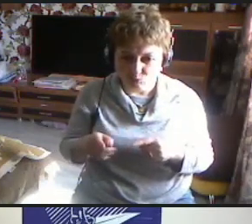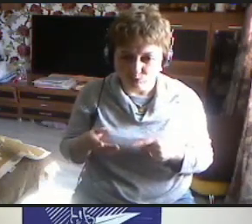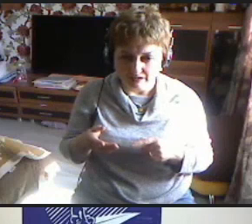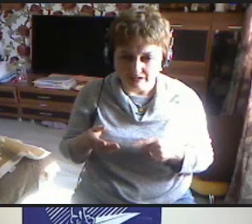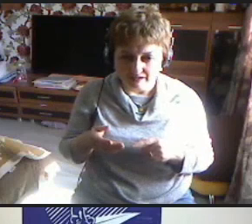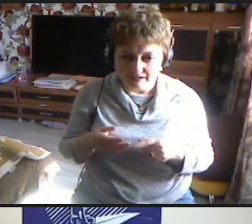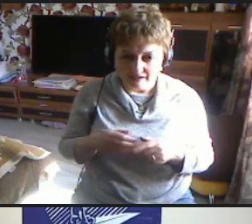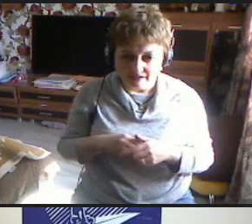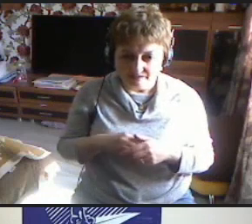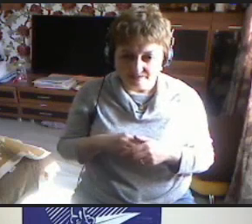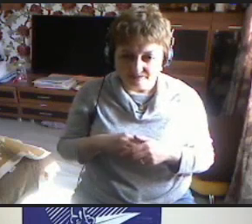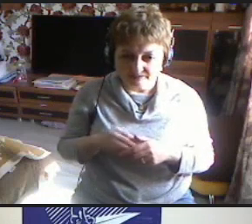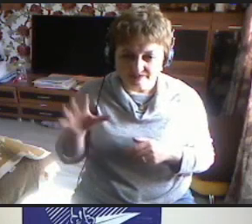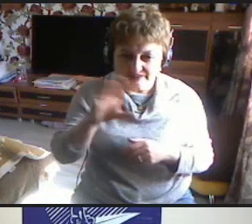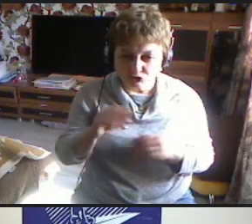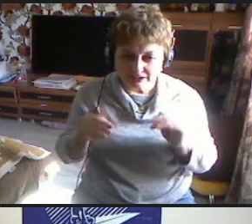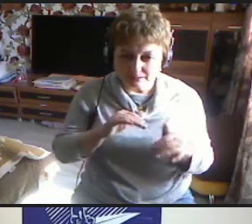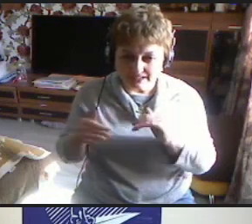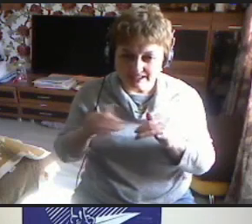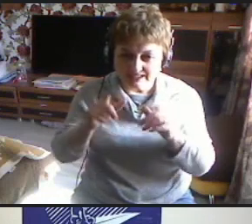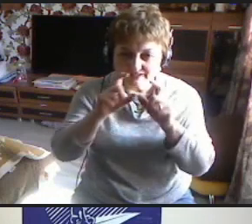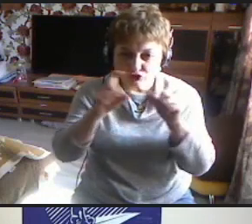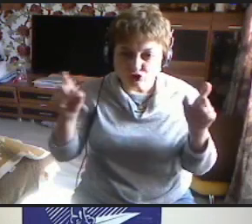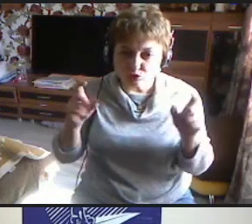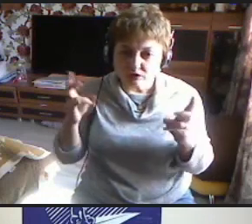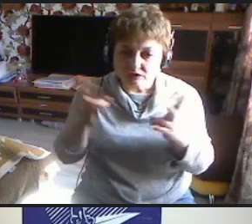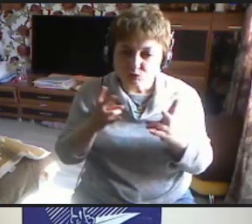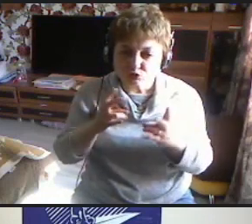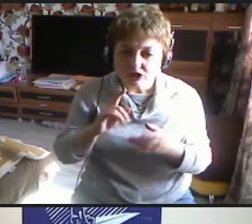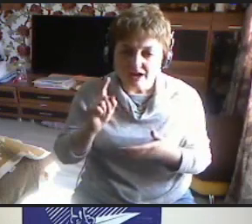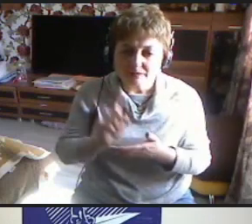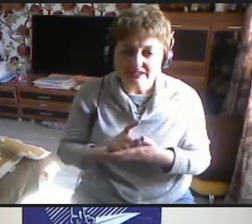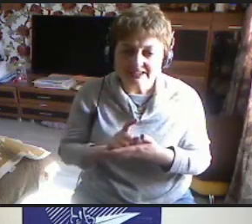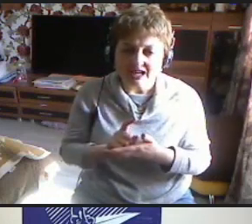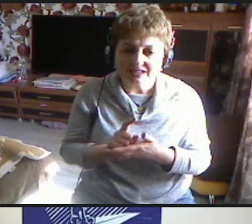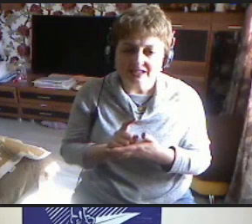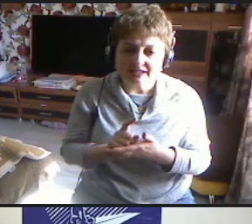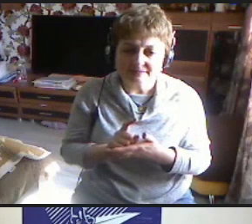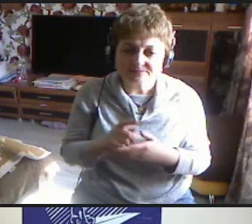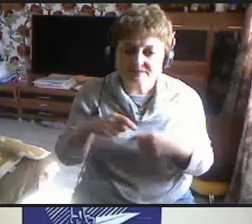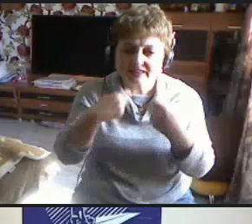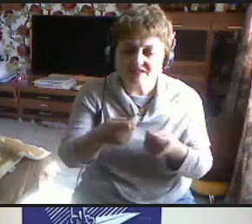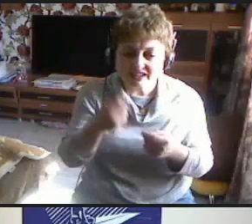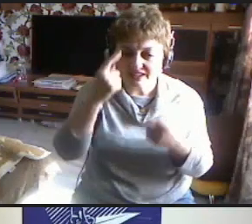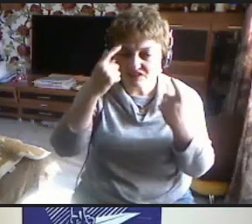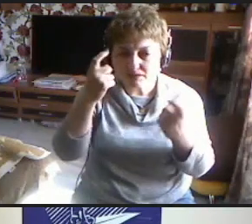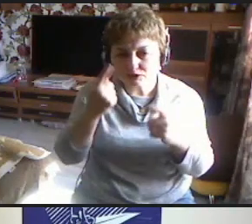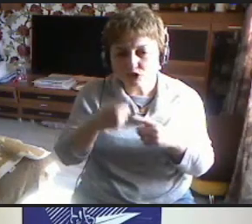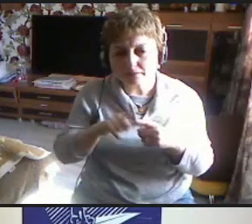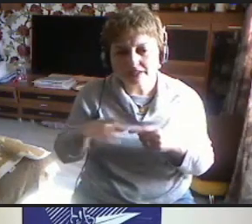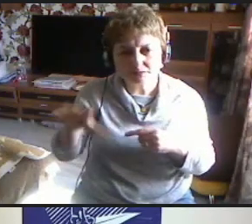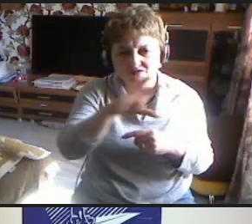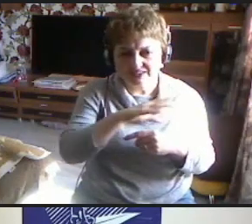все взаимодействие со школой нужно обязательно давать информацию об этом всем, то есть всей школе,